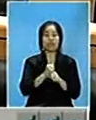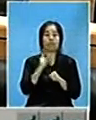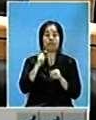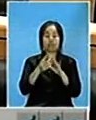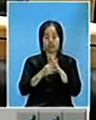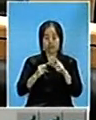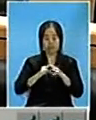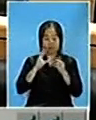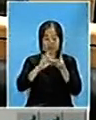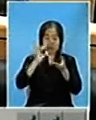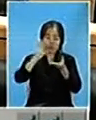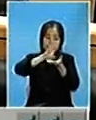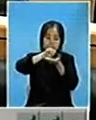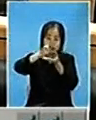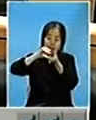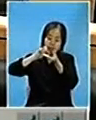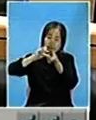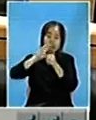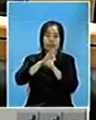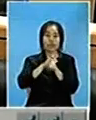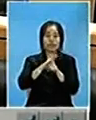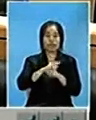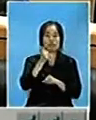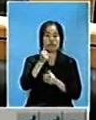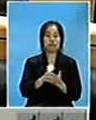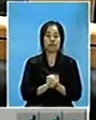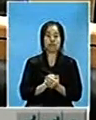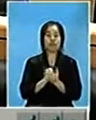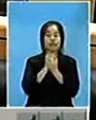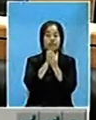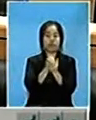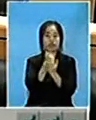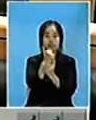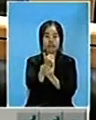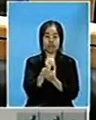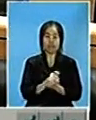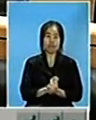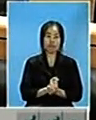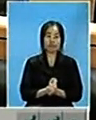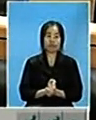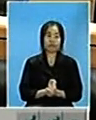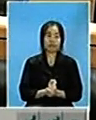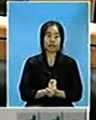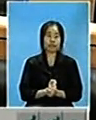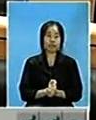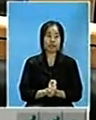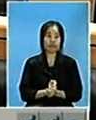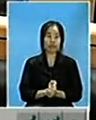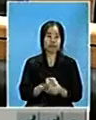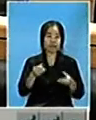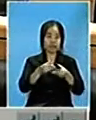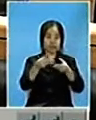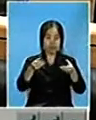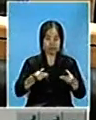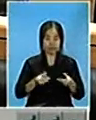ะครับรวบรวมไปเล็กๆนะครับจะได้ช่วยในการทำงานของท่านได้รูปเล่มหรือเนื้อหาผมวิจ